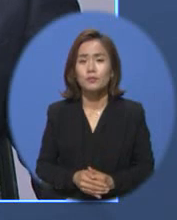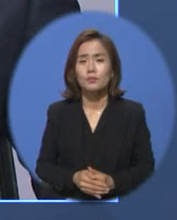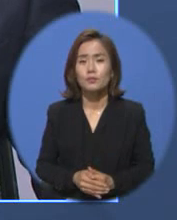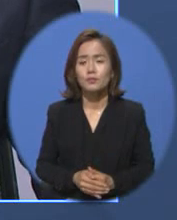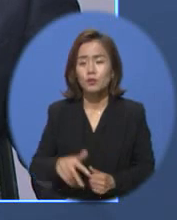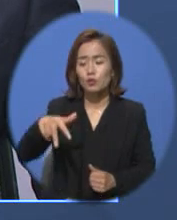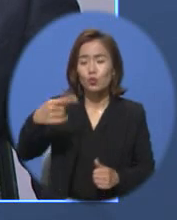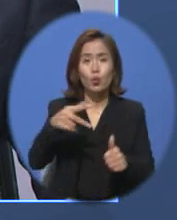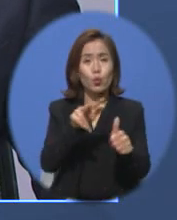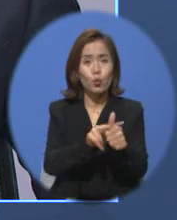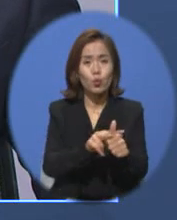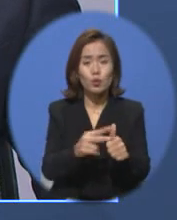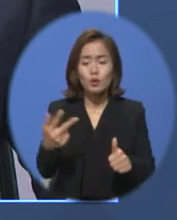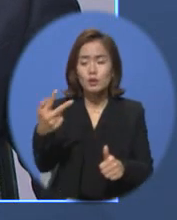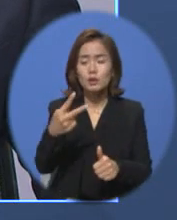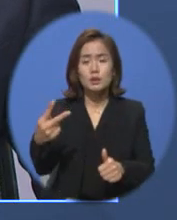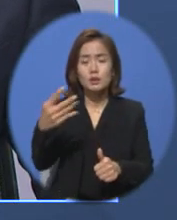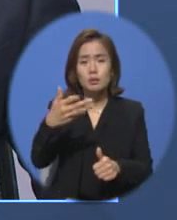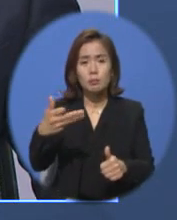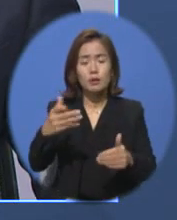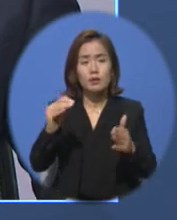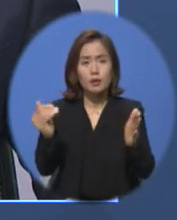2018년까지광주시의원으로재직하다가그이후로는